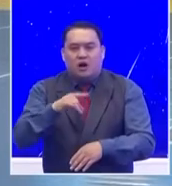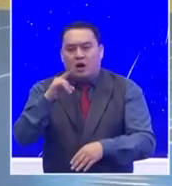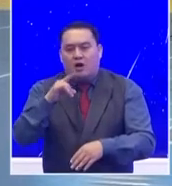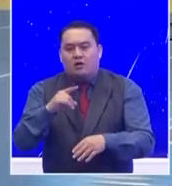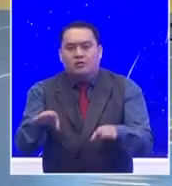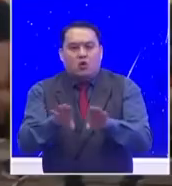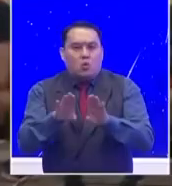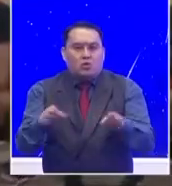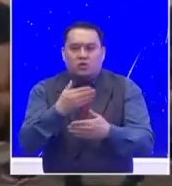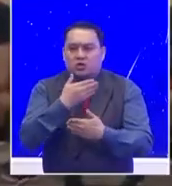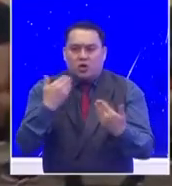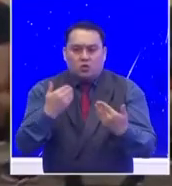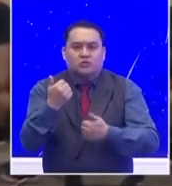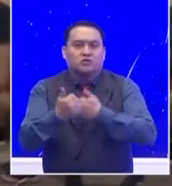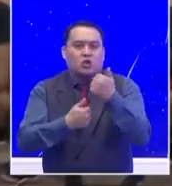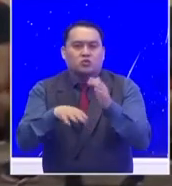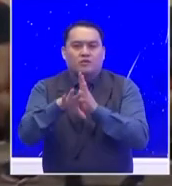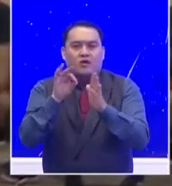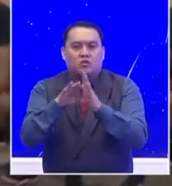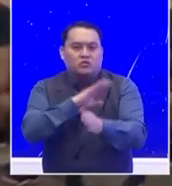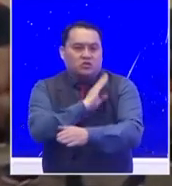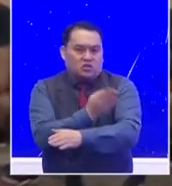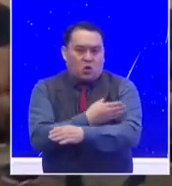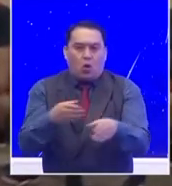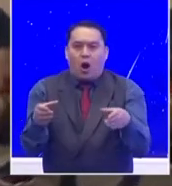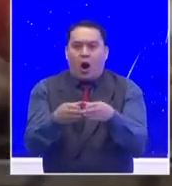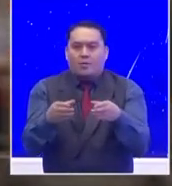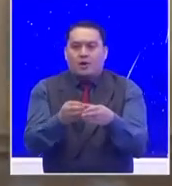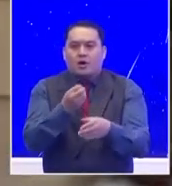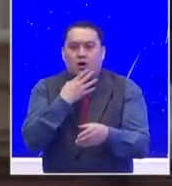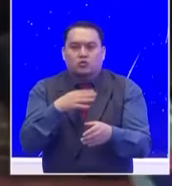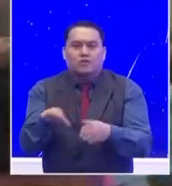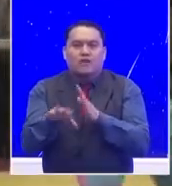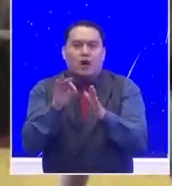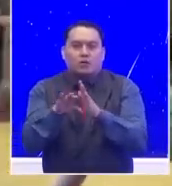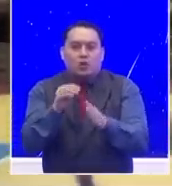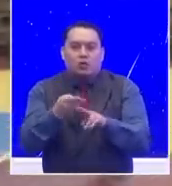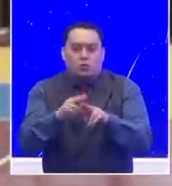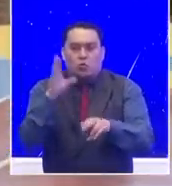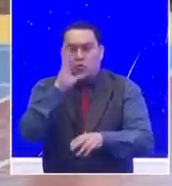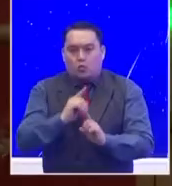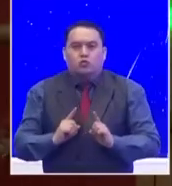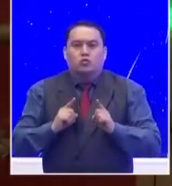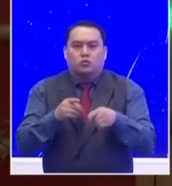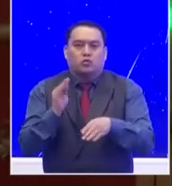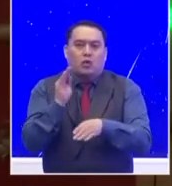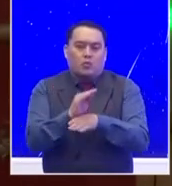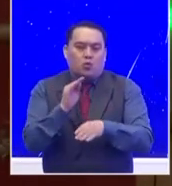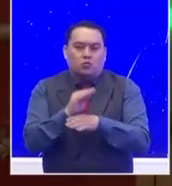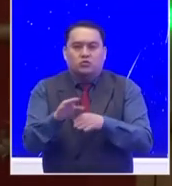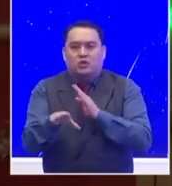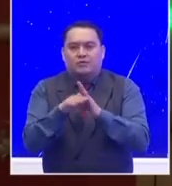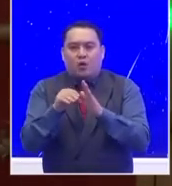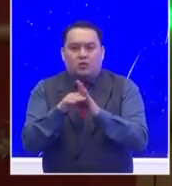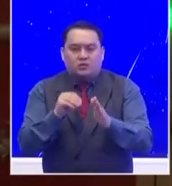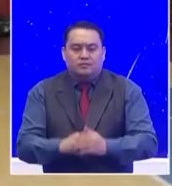нет аналогов. Состязание не только выявляет сильнейшую команду, но и помогает найти хороших баскетболистов, которые могут пополнить сборную ЖТСУ.